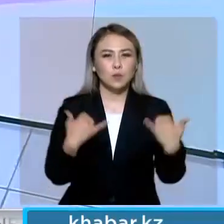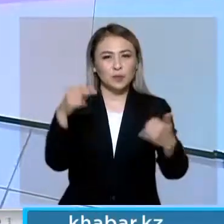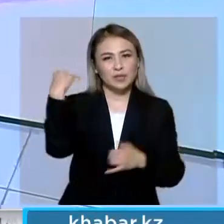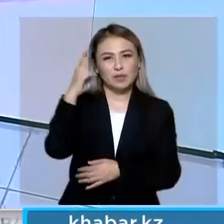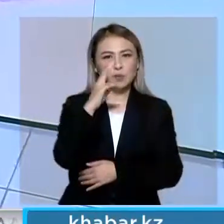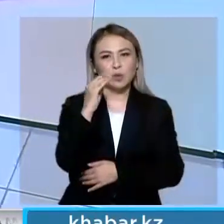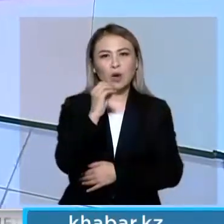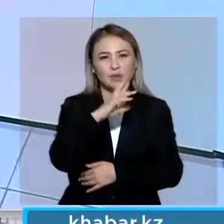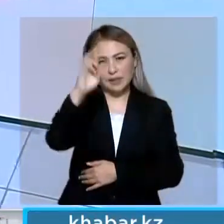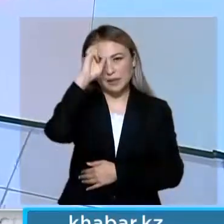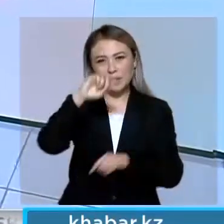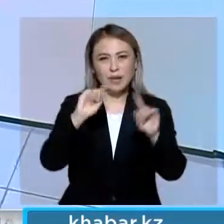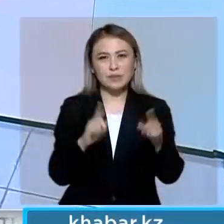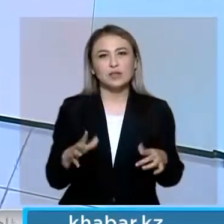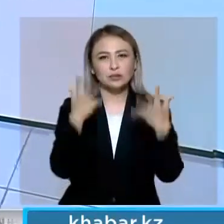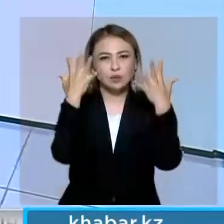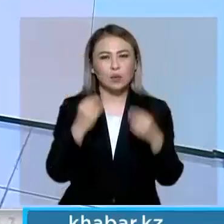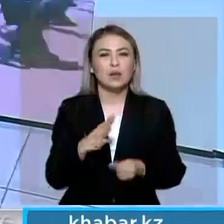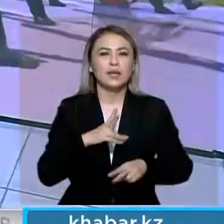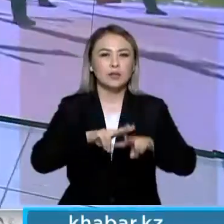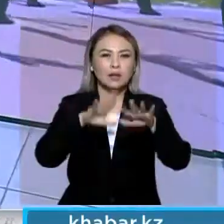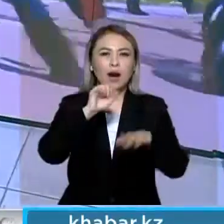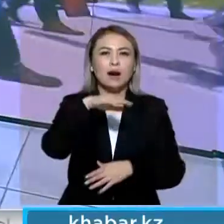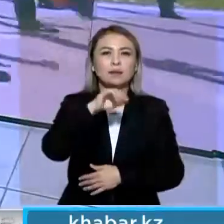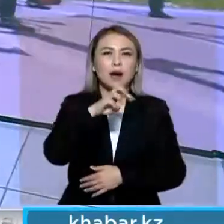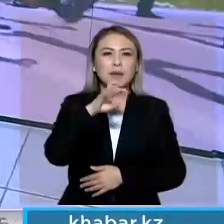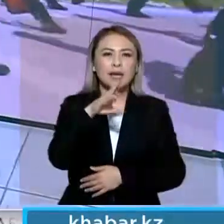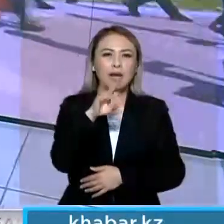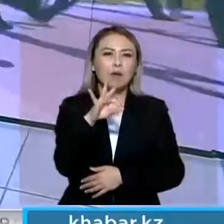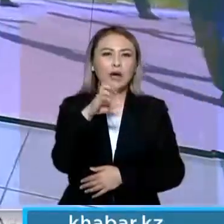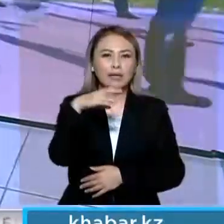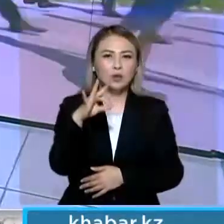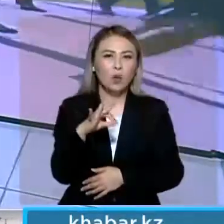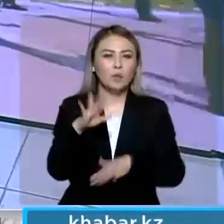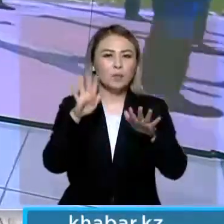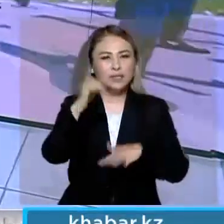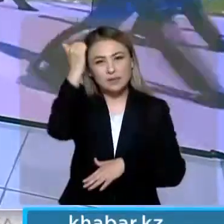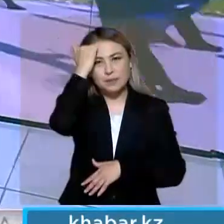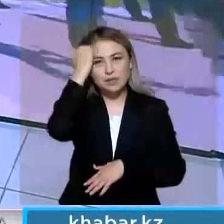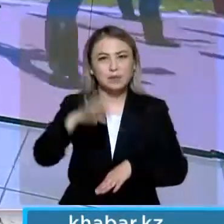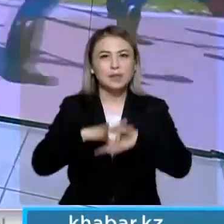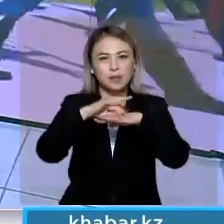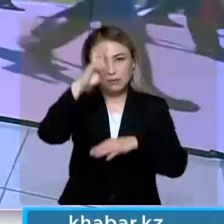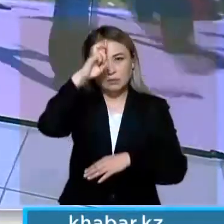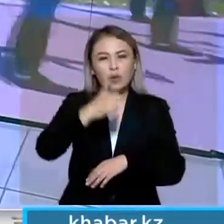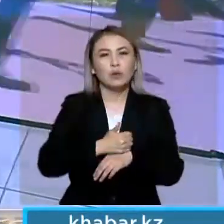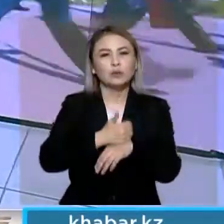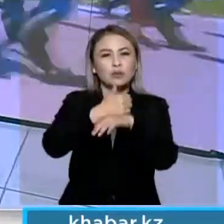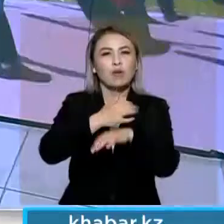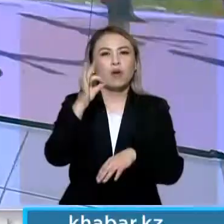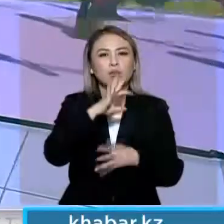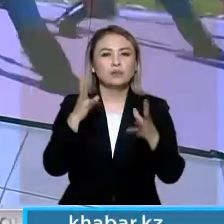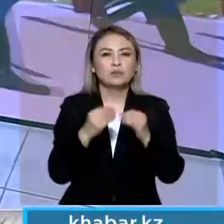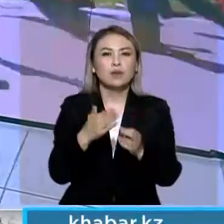Бүгін президент Қасым Жомарт Тоқаев мемлекеттік рәміздер күніне орай елордадағы Атамекен этно-мемориал кешенінде өткен мемлекеттік ту көтеру